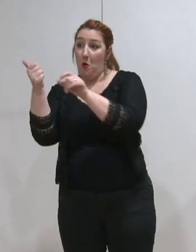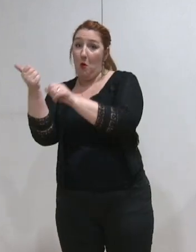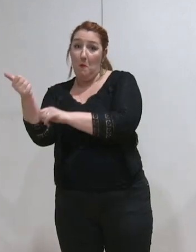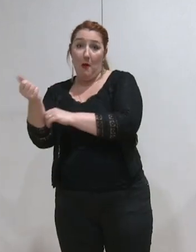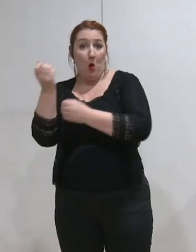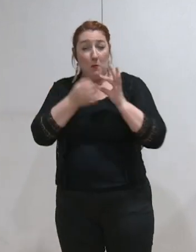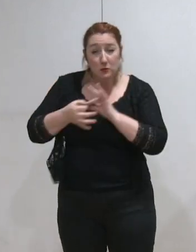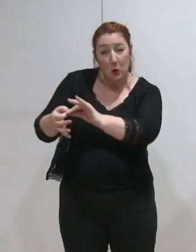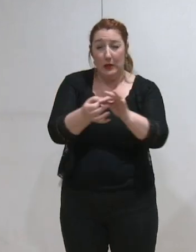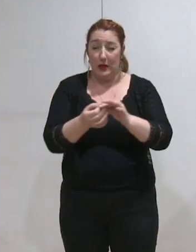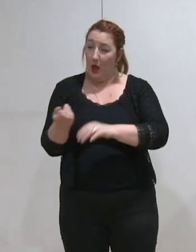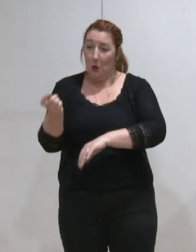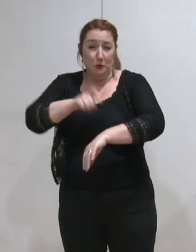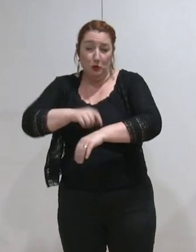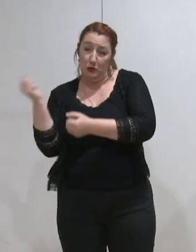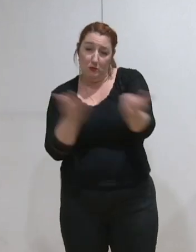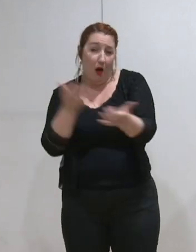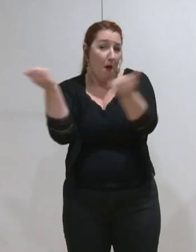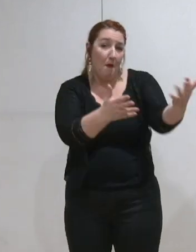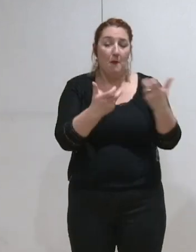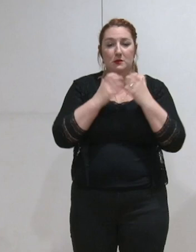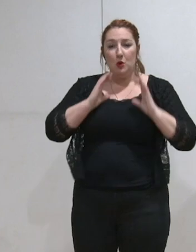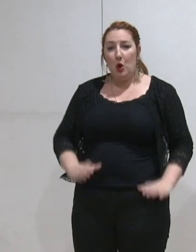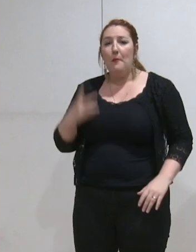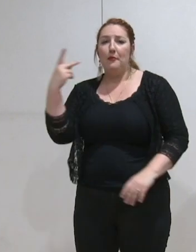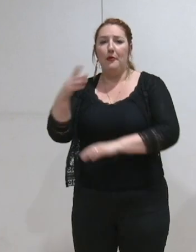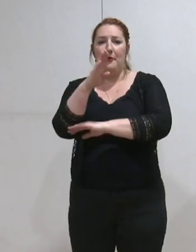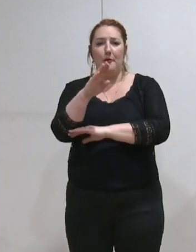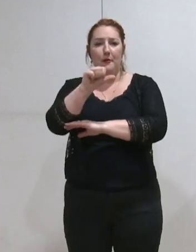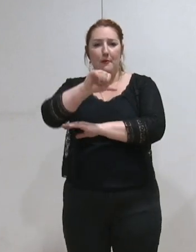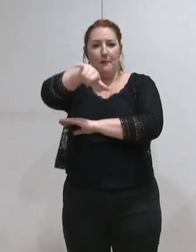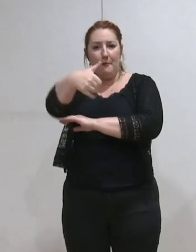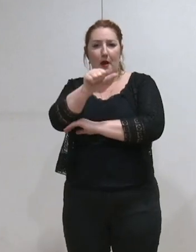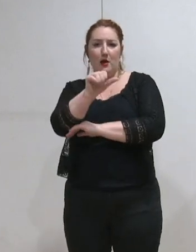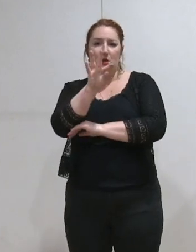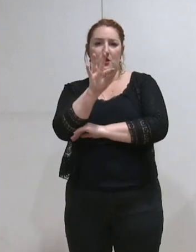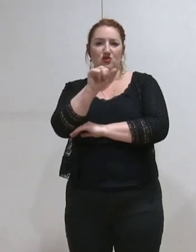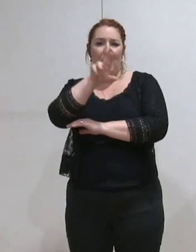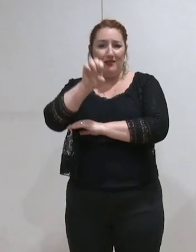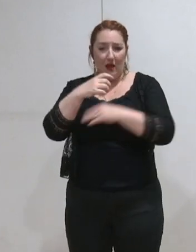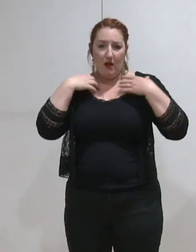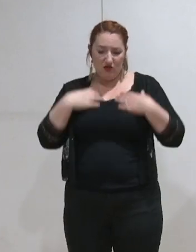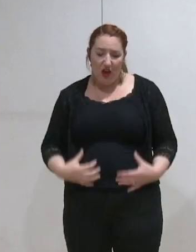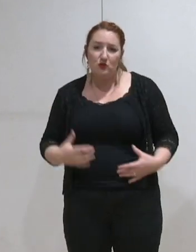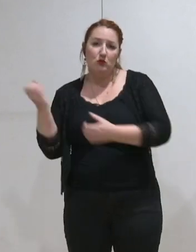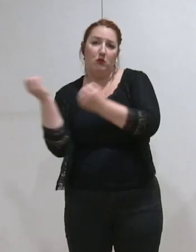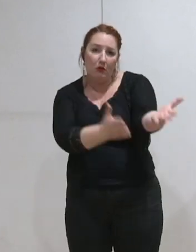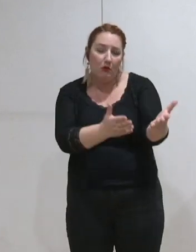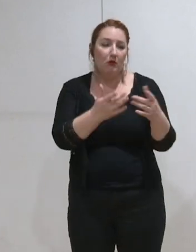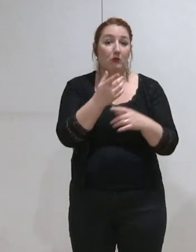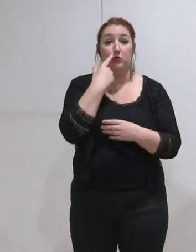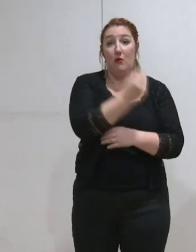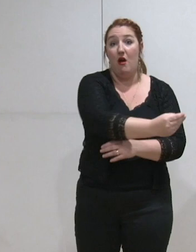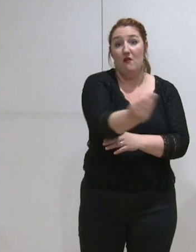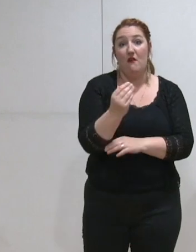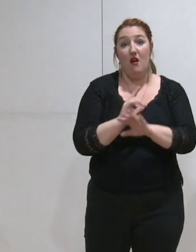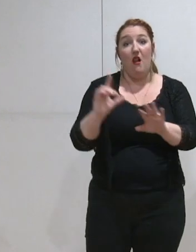ici à remercier le club de la Bajatière qui a prêté également des chazubles pour tous ces enfants qui étaient là